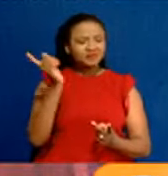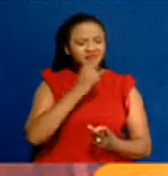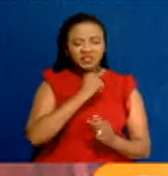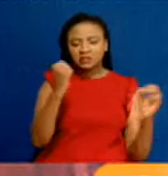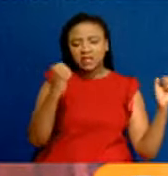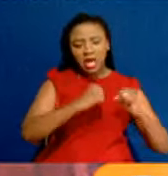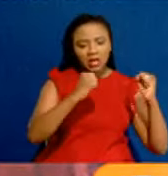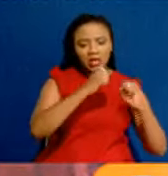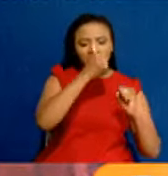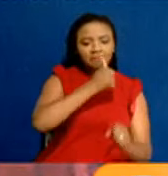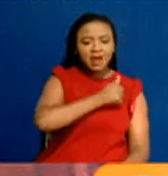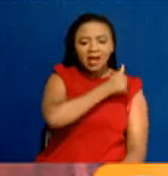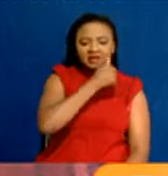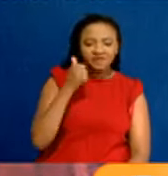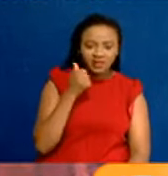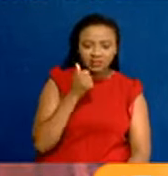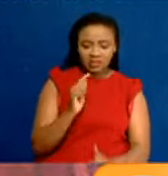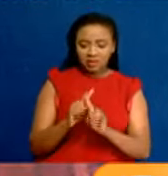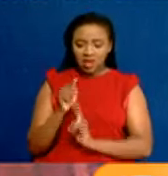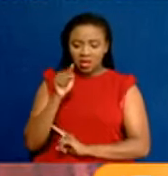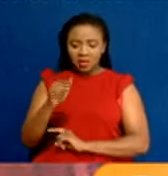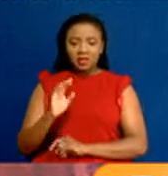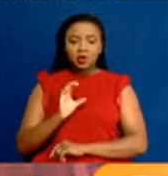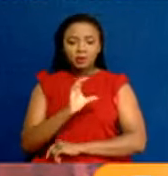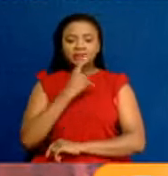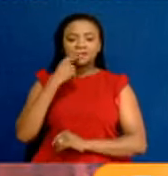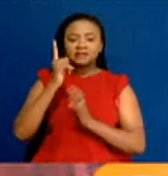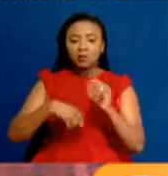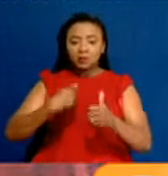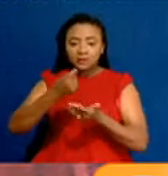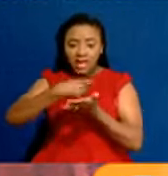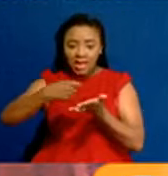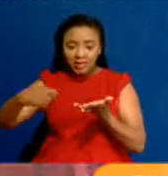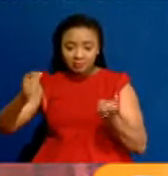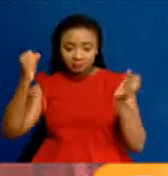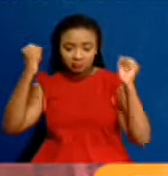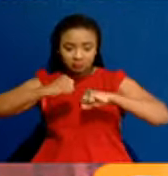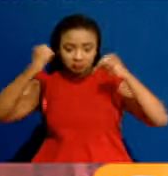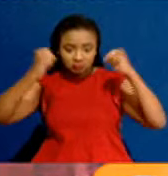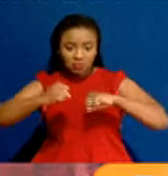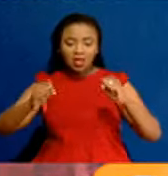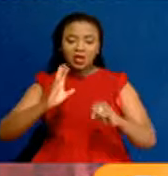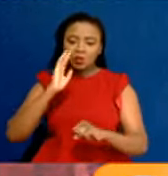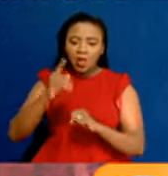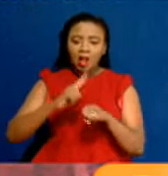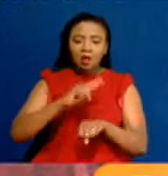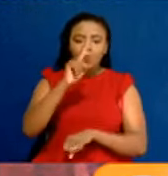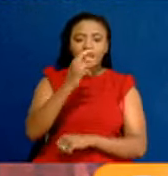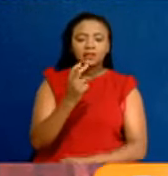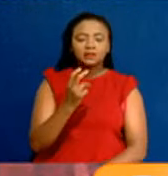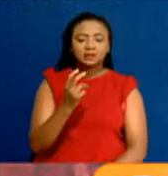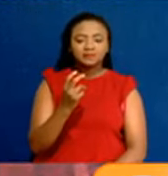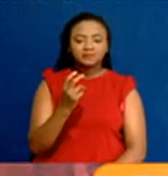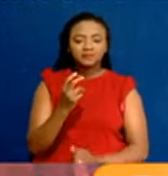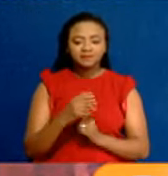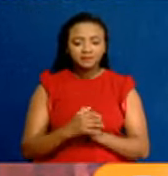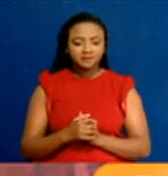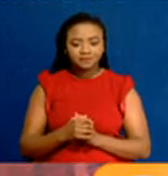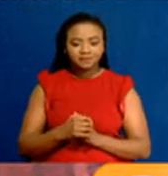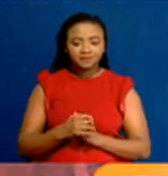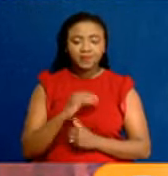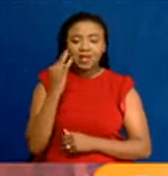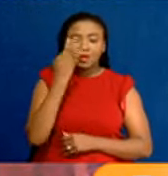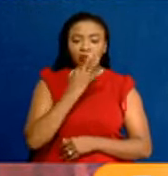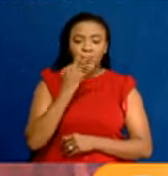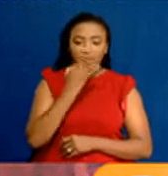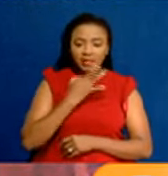hiyo wakitangaza rasmi kwamba mkataba wa maelewano utatiwa sahihi rasmi siku ya Jumatano baada ya bunge la Senate kuidhinisha